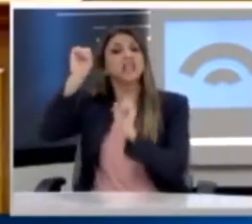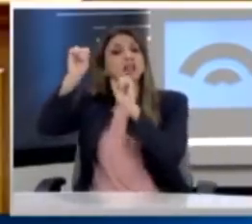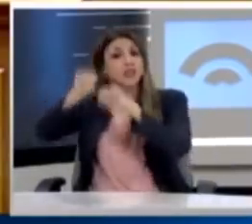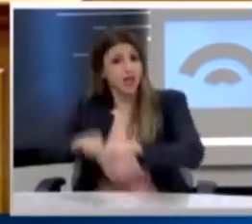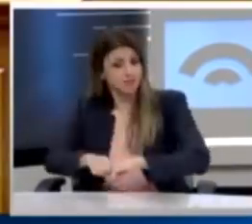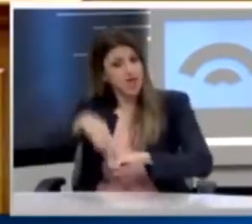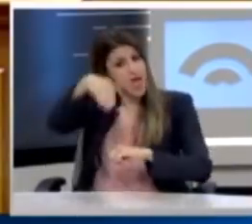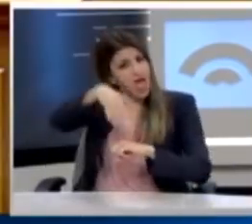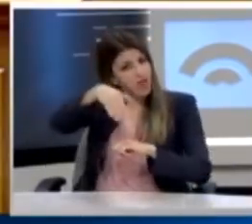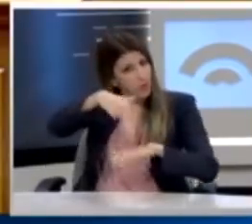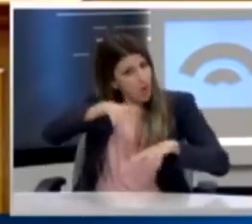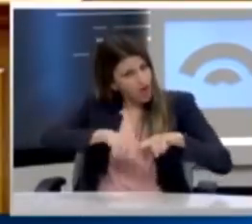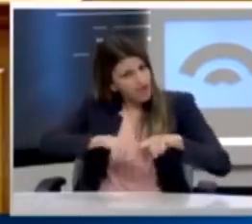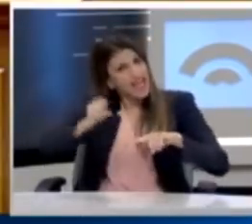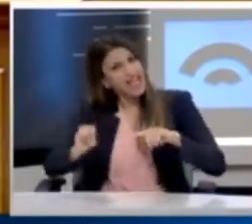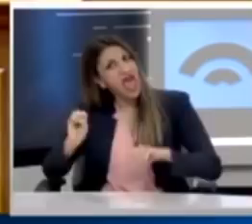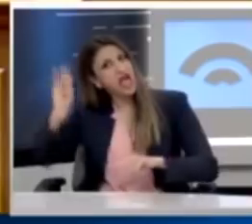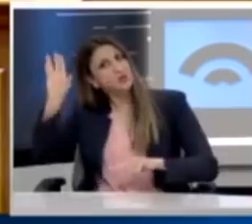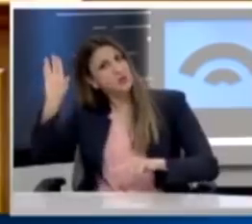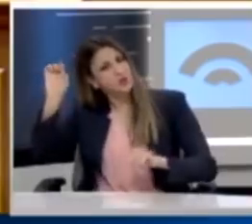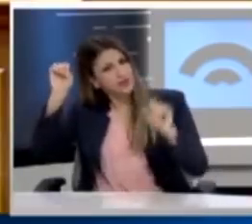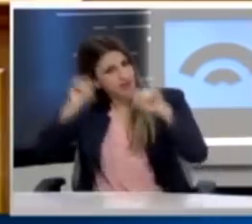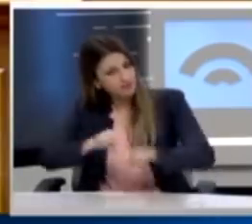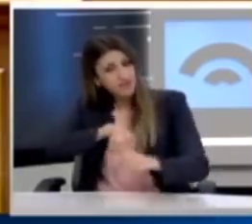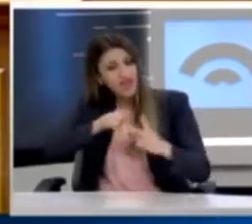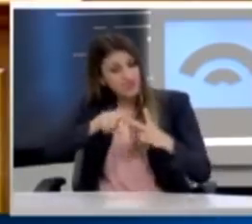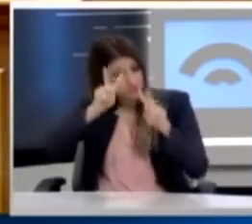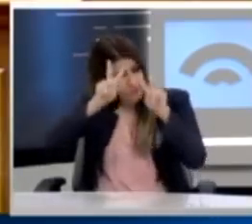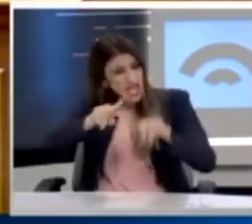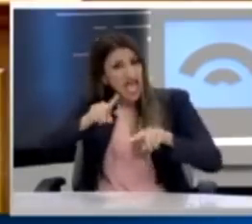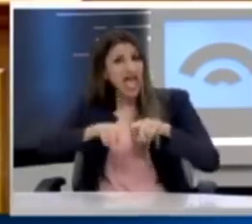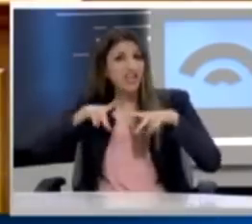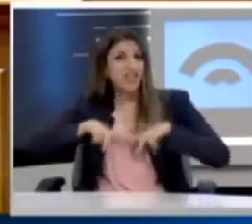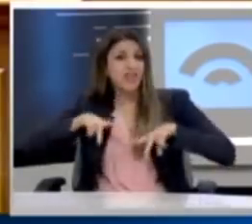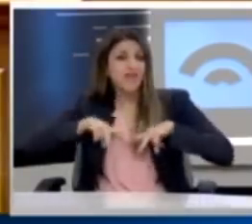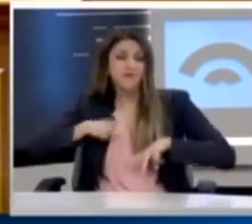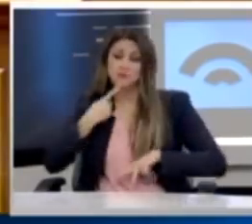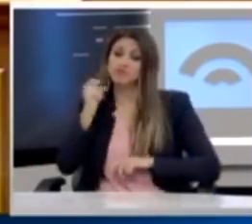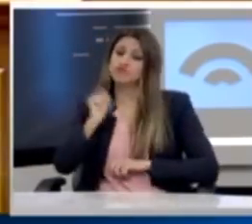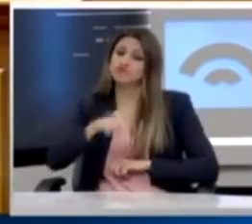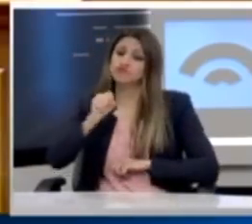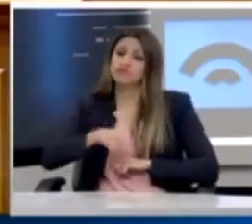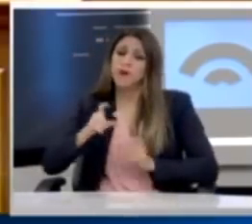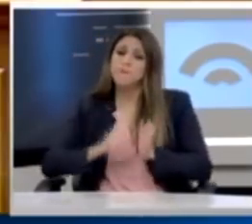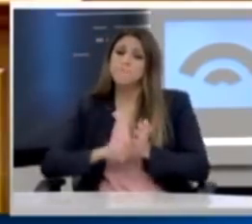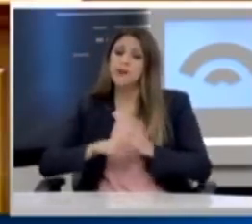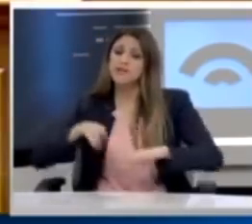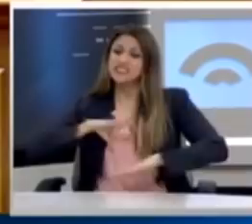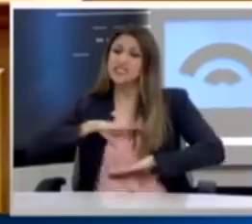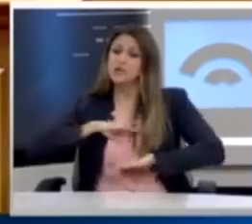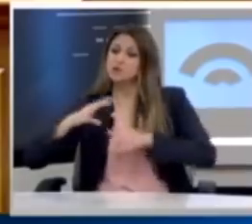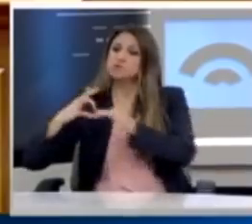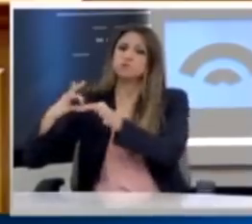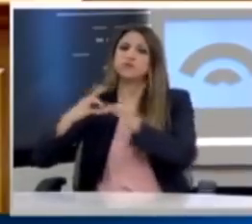εντός και εκτός Ελλάδος, ότι η ελληνική κυβέρνηση υποστηρίζει την εμβάθυνση της στρατιωτικής